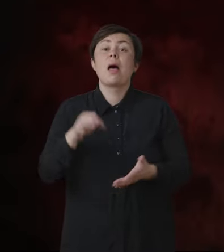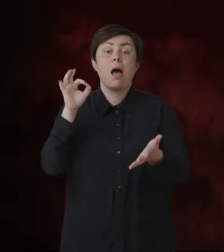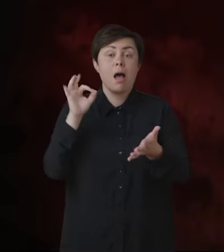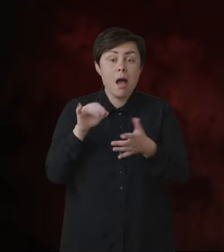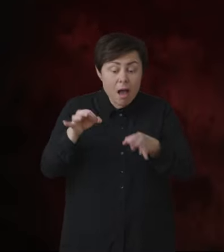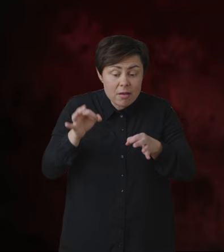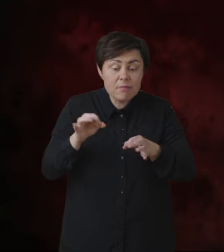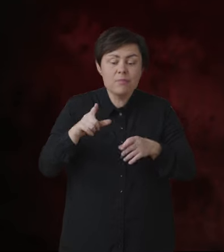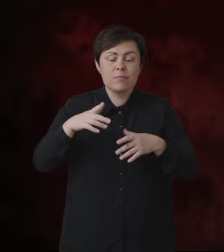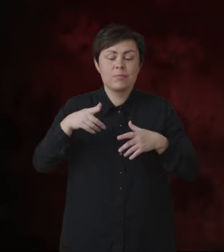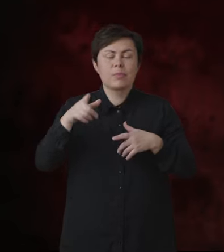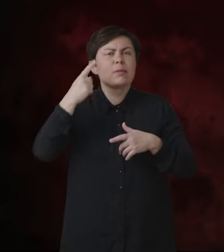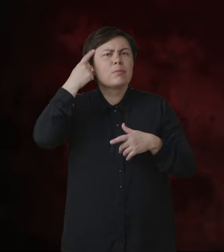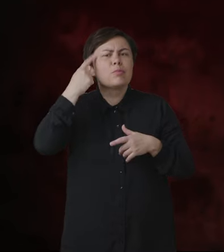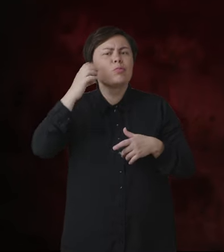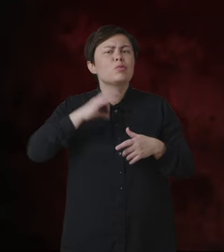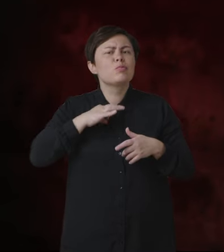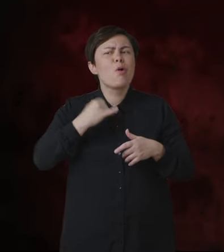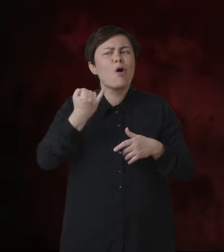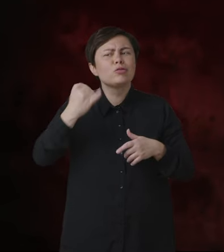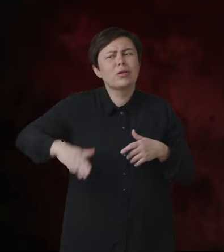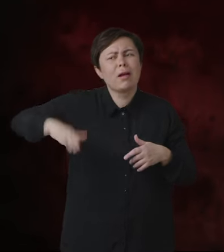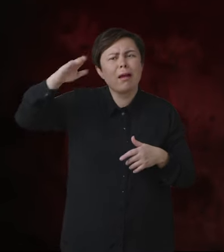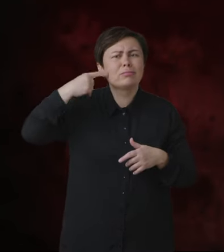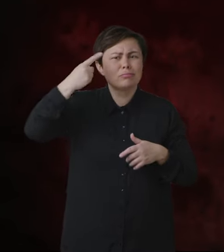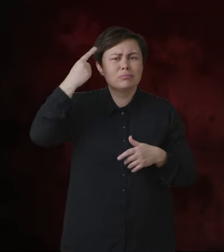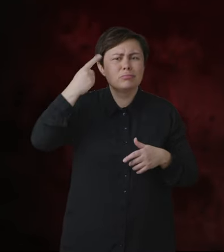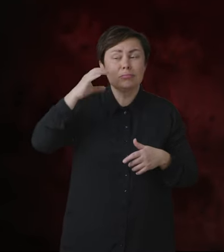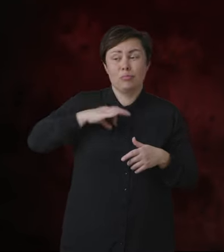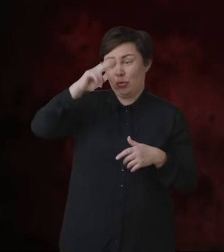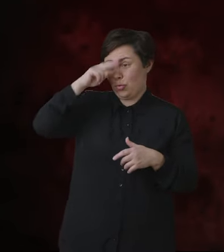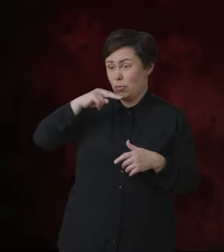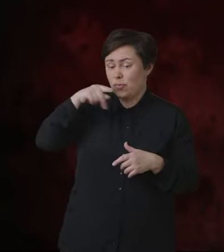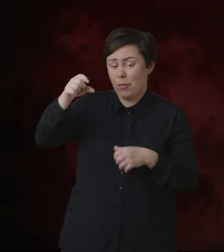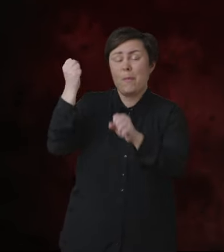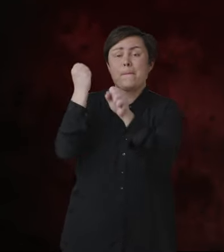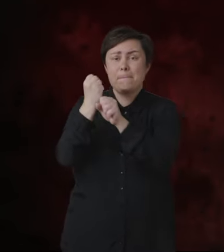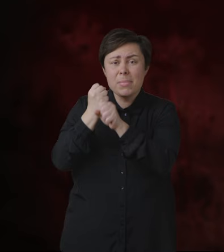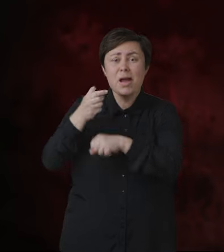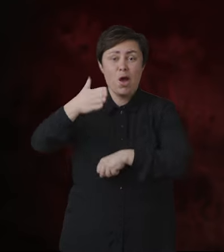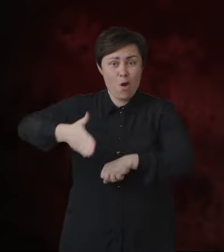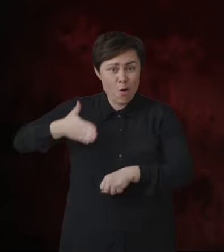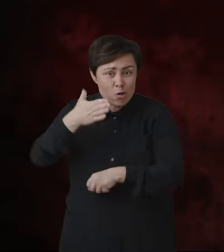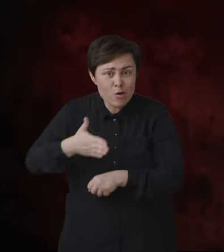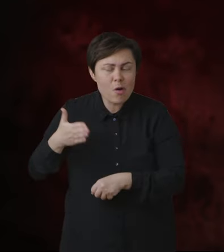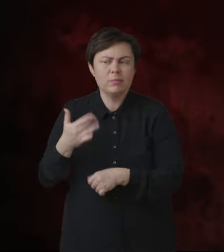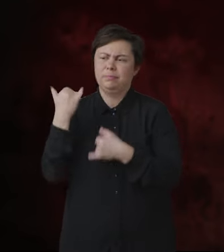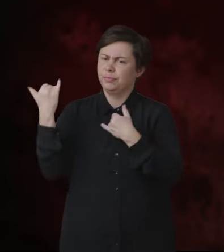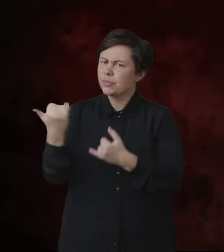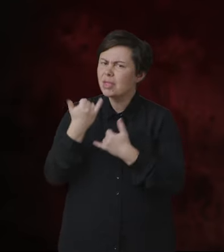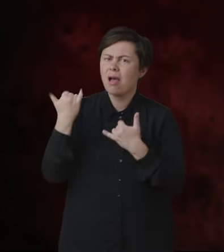Aktualnie łaźnia to są wspomnienia z mojego dzieciństwa. Mój tato oczywiście pracował na kolei i